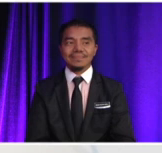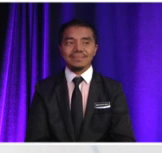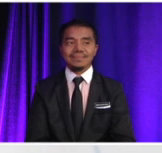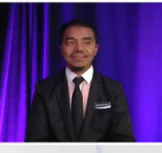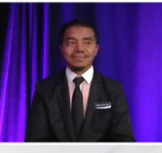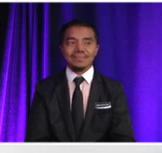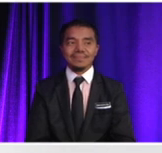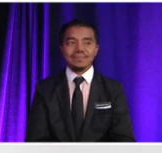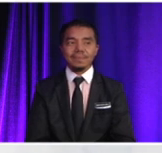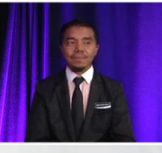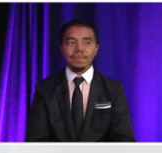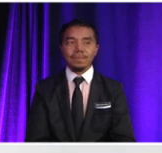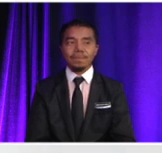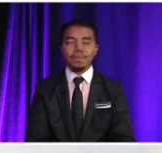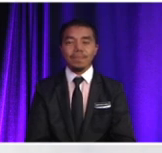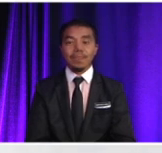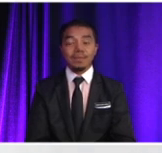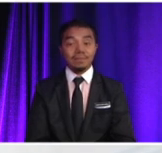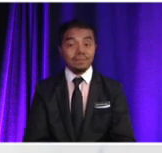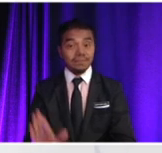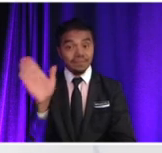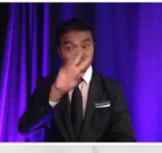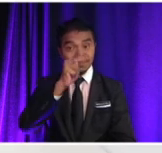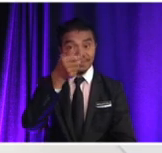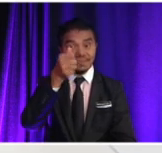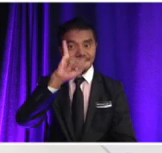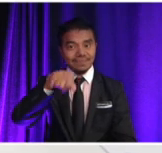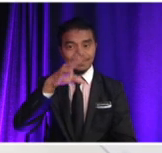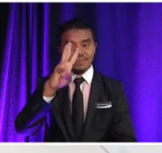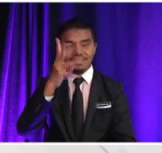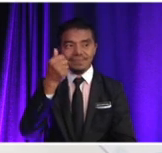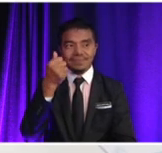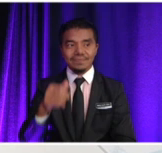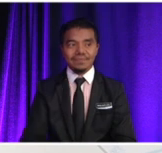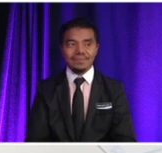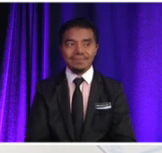kedua fitriatul Najwa Hai Najwa ketiga